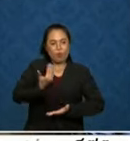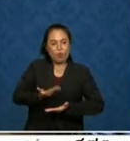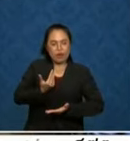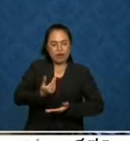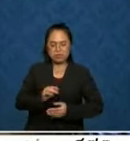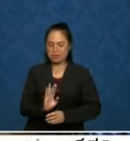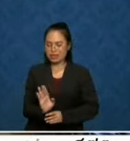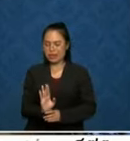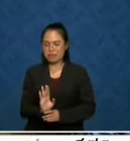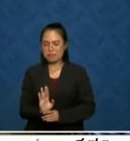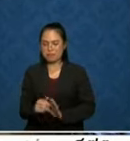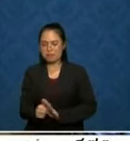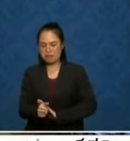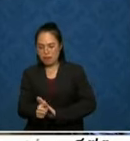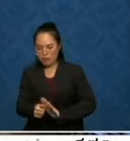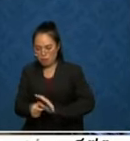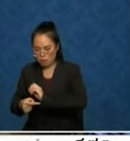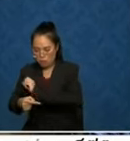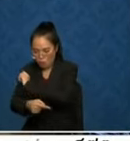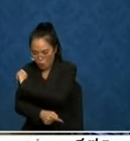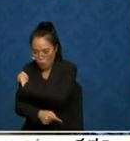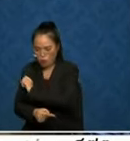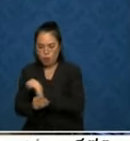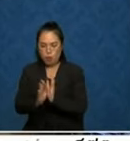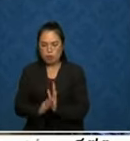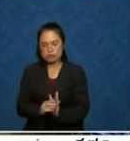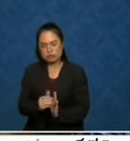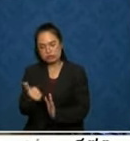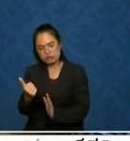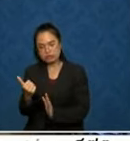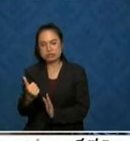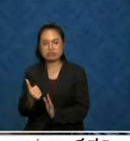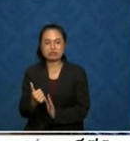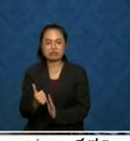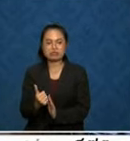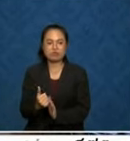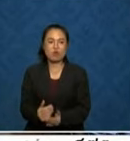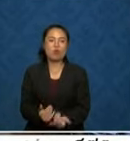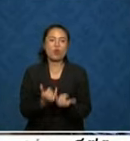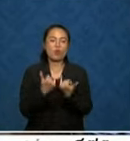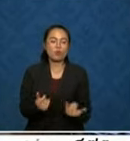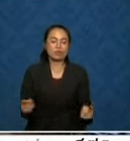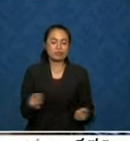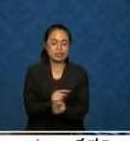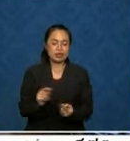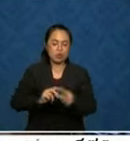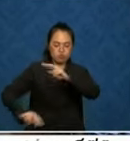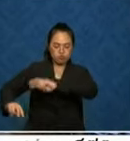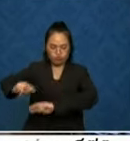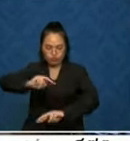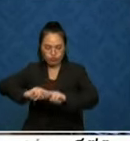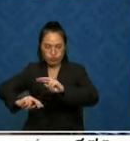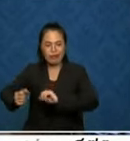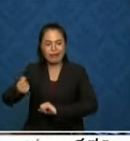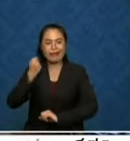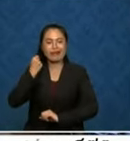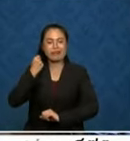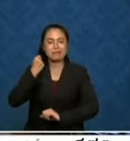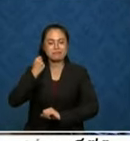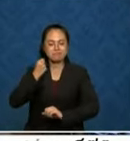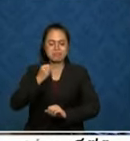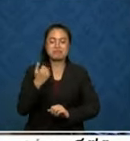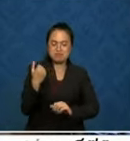ไม่ได้รวยมาจากการช่อโกงบุคคลอื่นและวันนี้สังคมเขาตรวจสอบครับดิจิตอลฟุตป